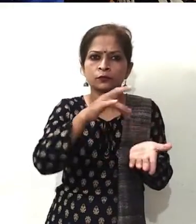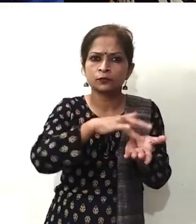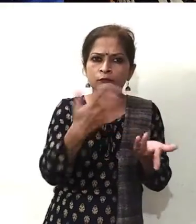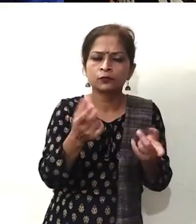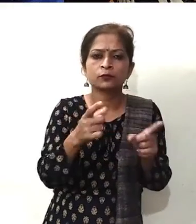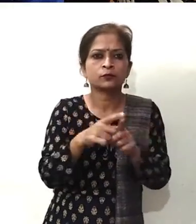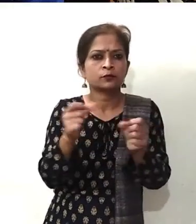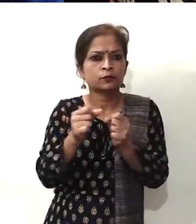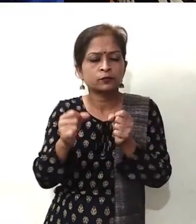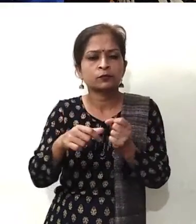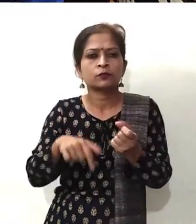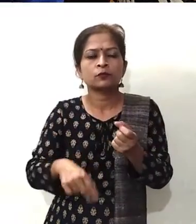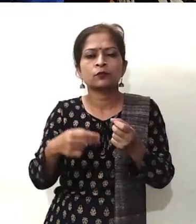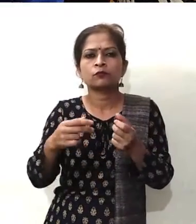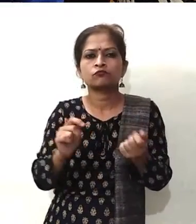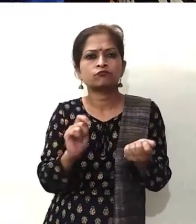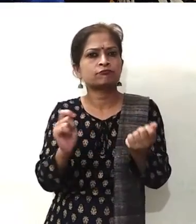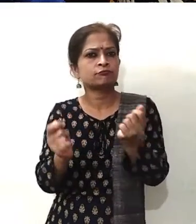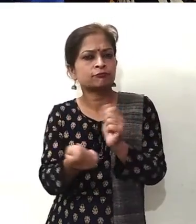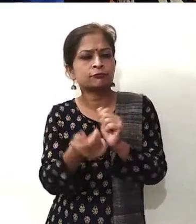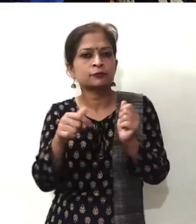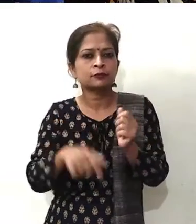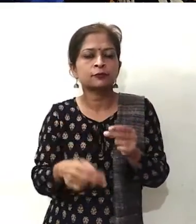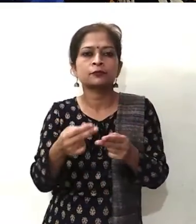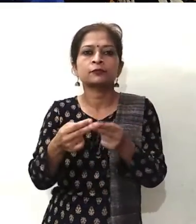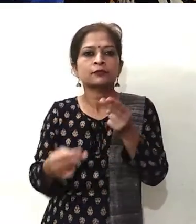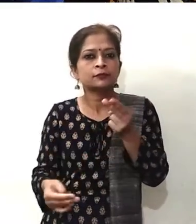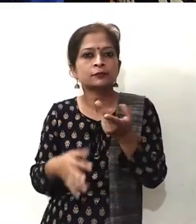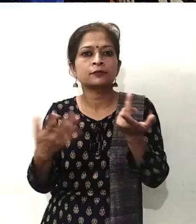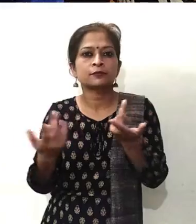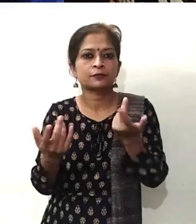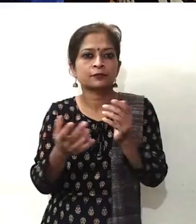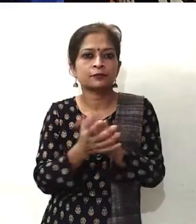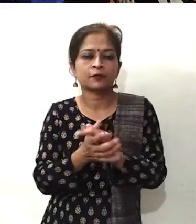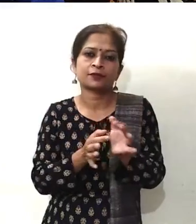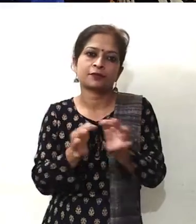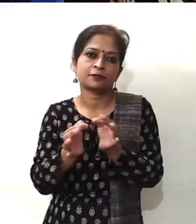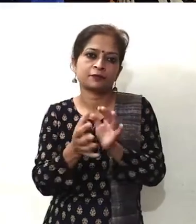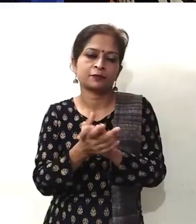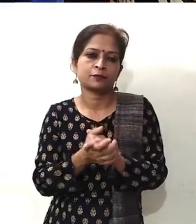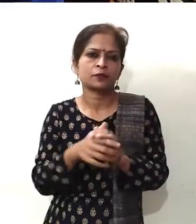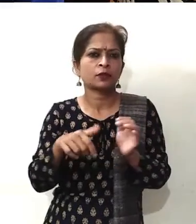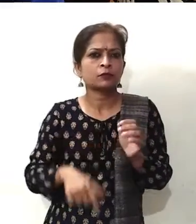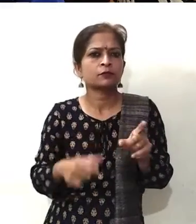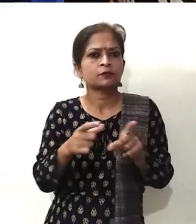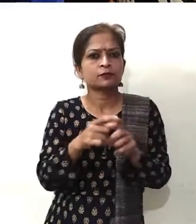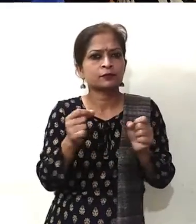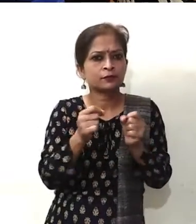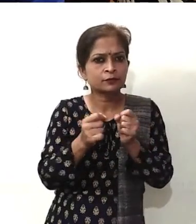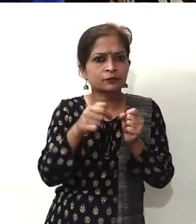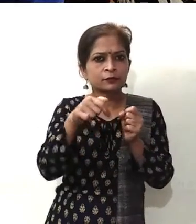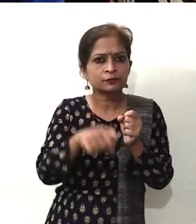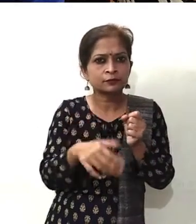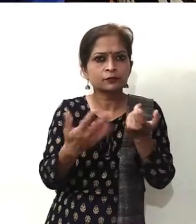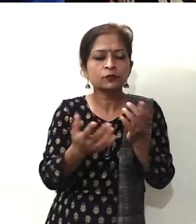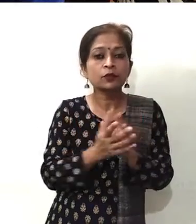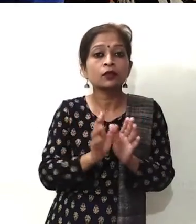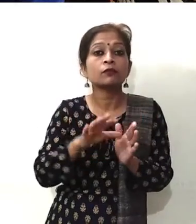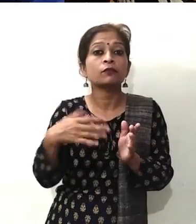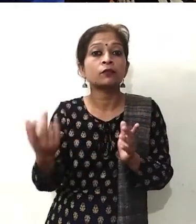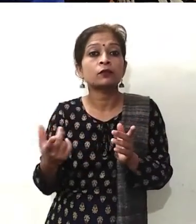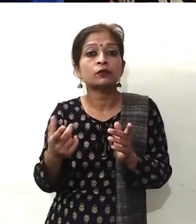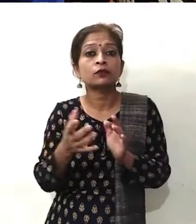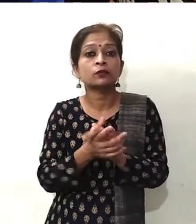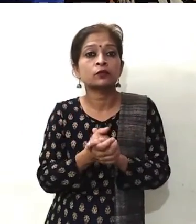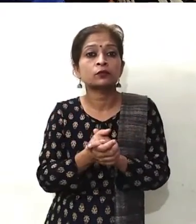बारे में हमारे श्रोताओं को कुछ बताइए। जरूर। देहरादून या वो दून जहाँ